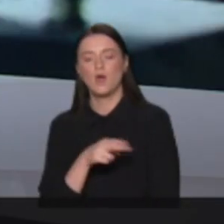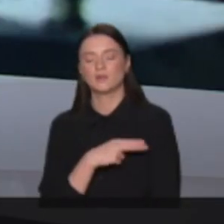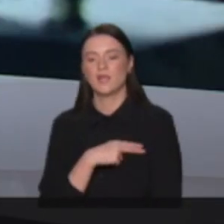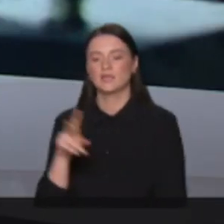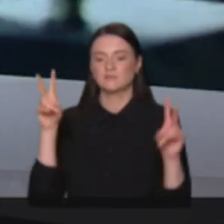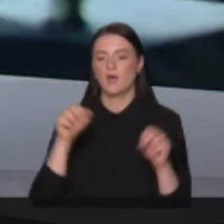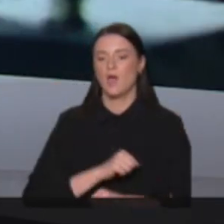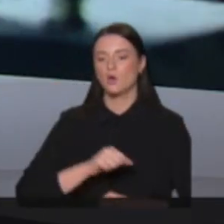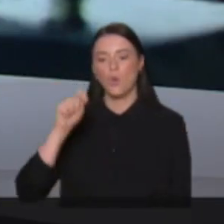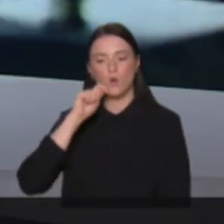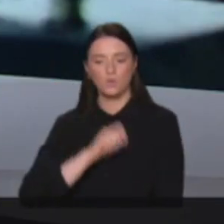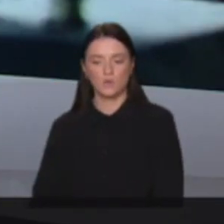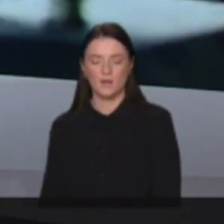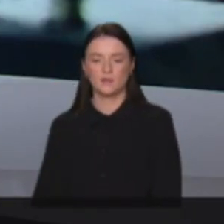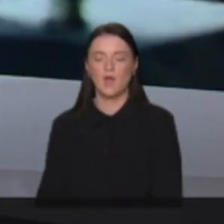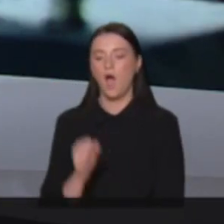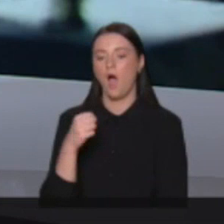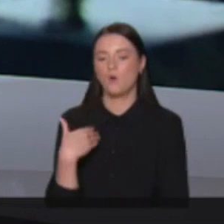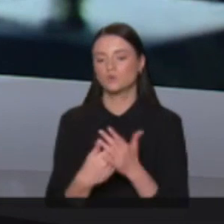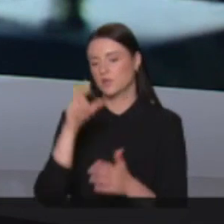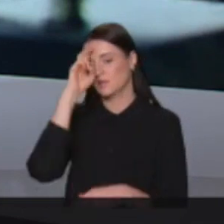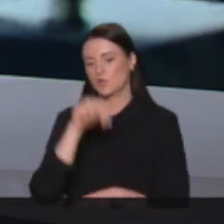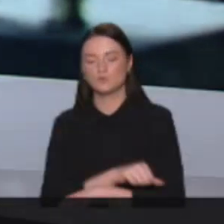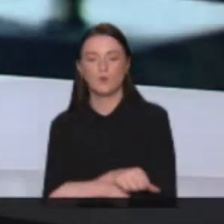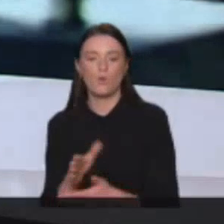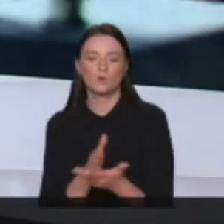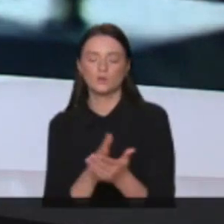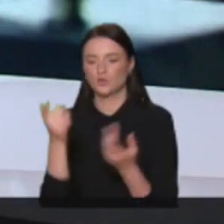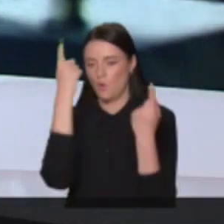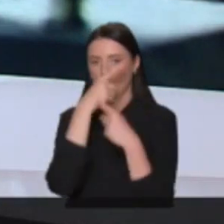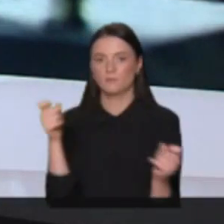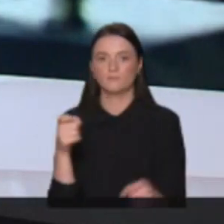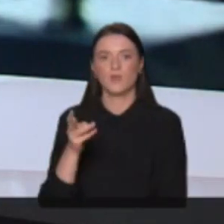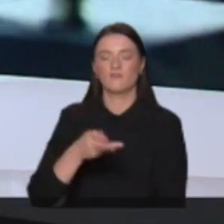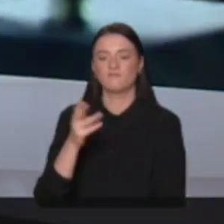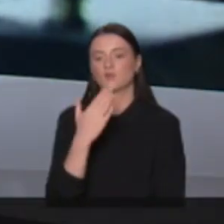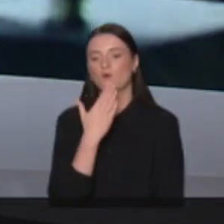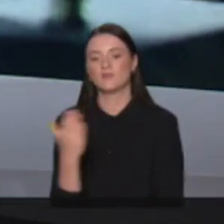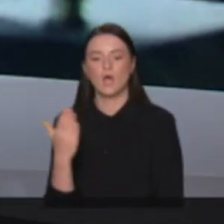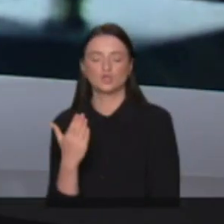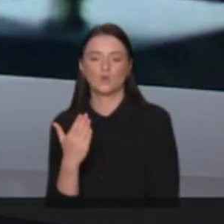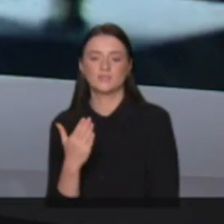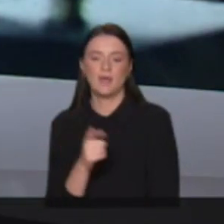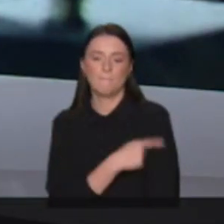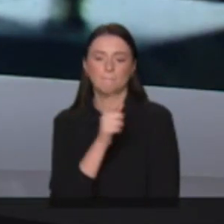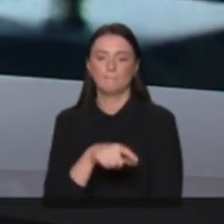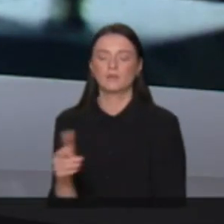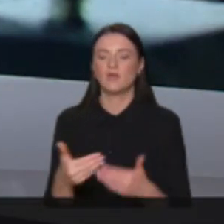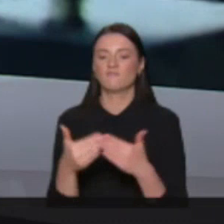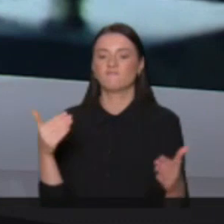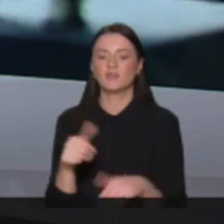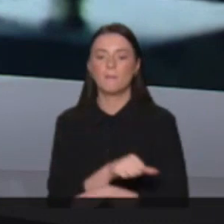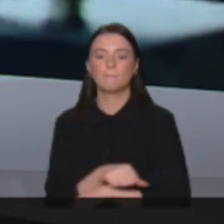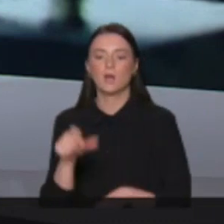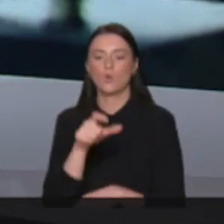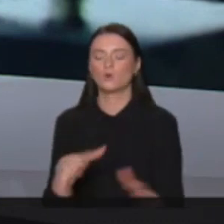України. А ось у Держприкордонслужбі оприлюднили відео вдячності медикам від прикордонників. Усі в